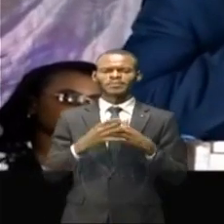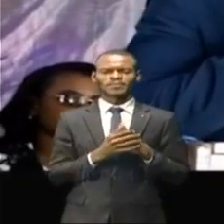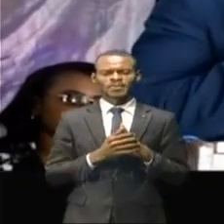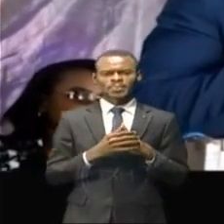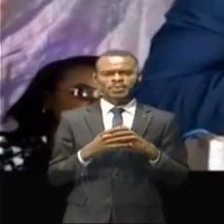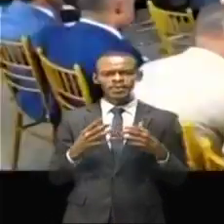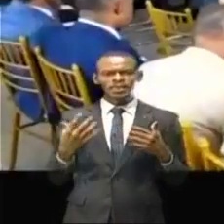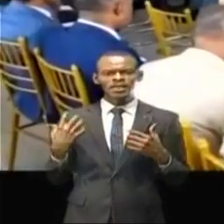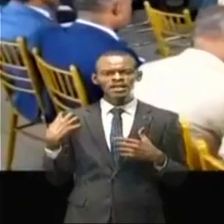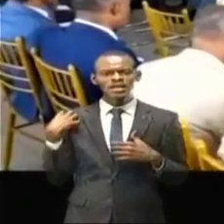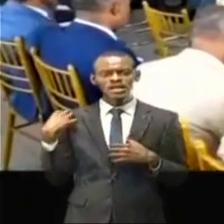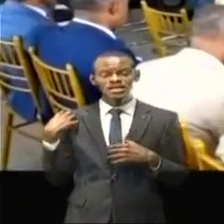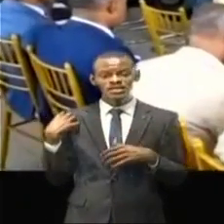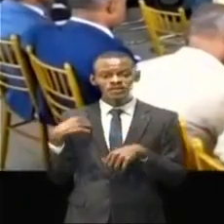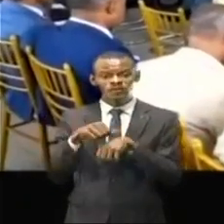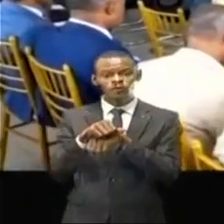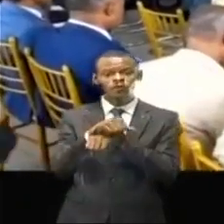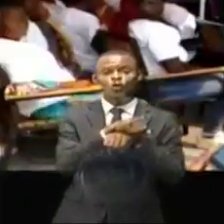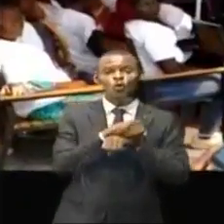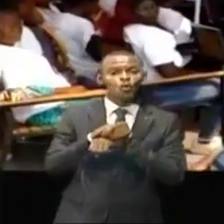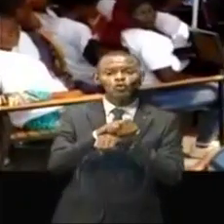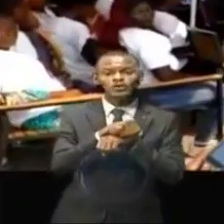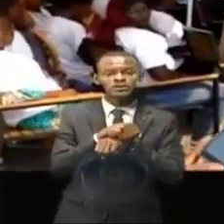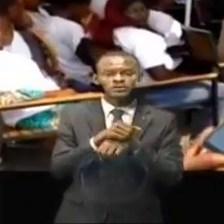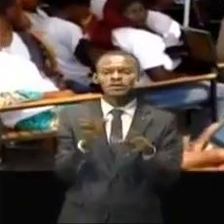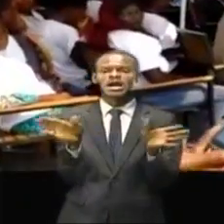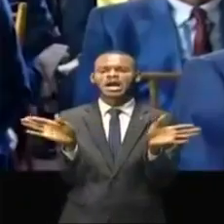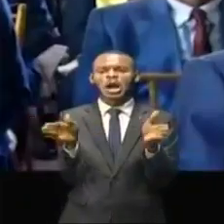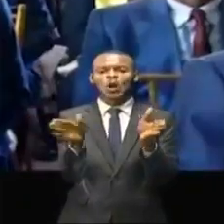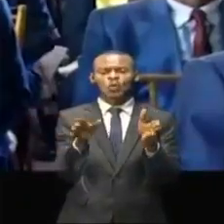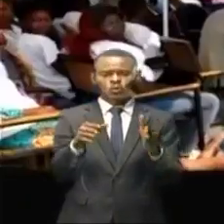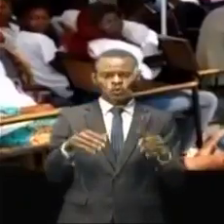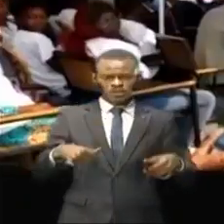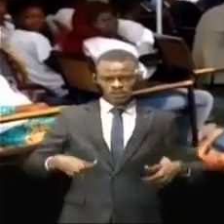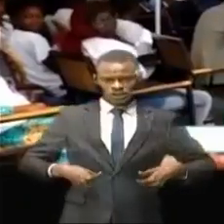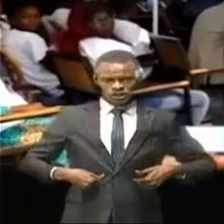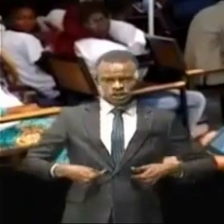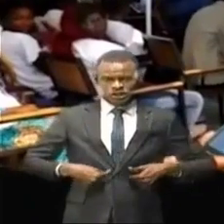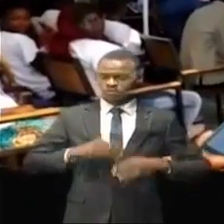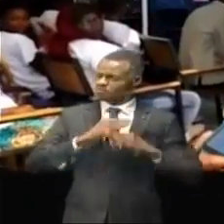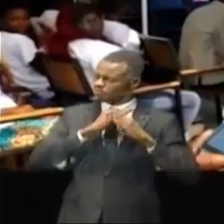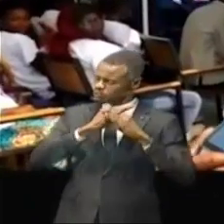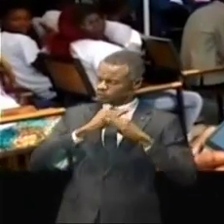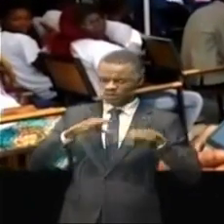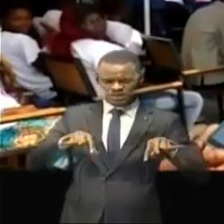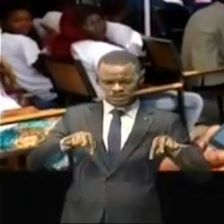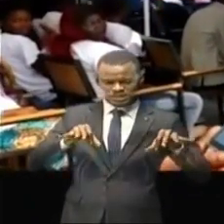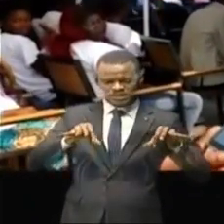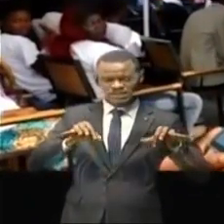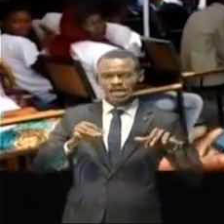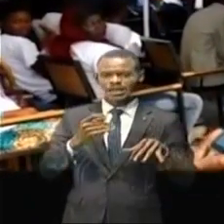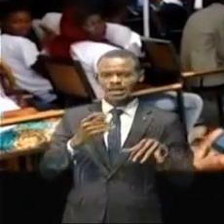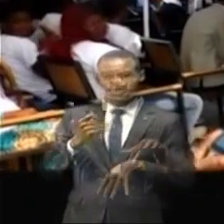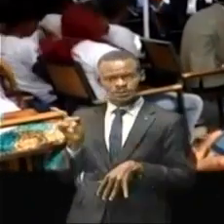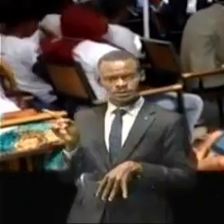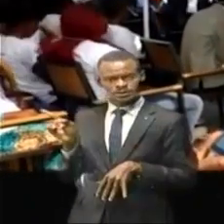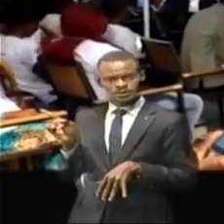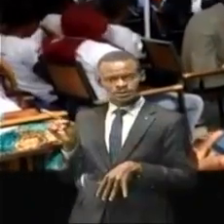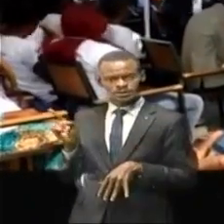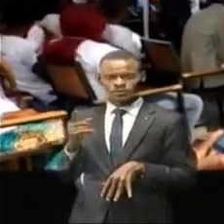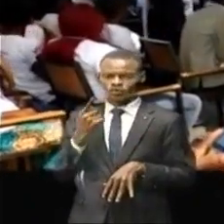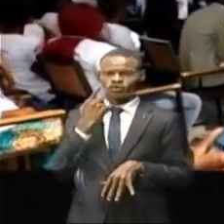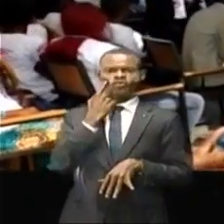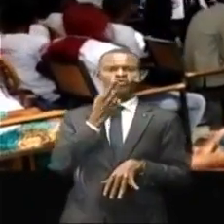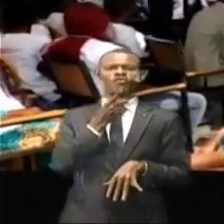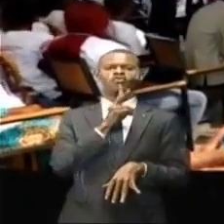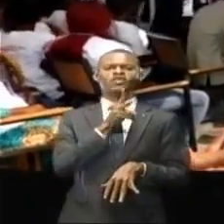les Congolais à la protection des terres. Princesse Mutombo Kati. Nous voyons que les jeunes de notre pays sont maintenant